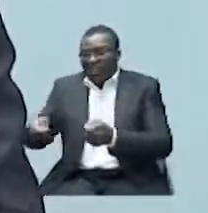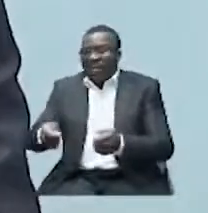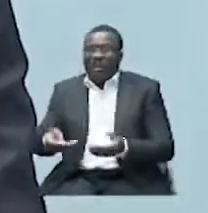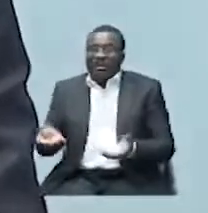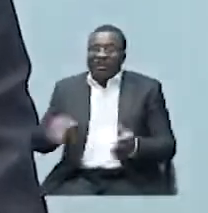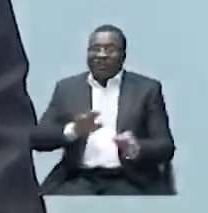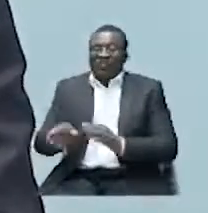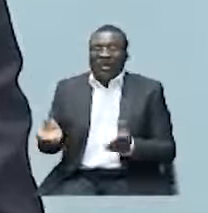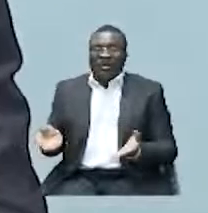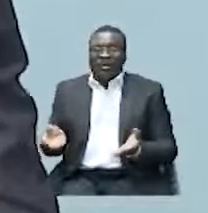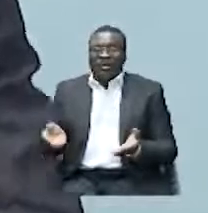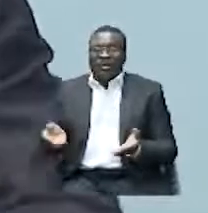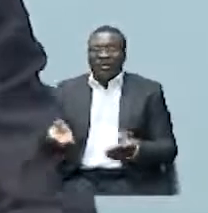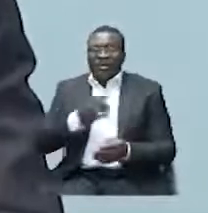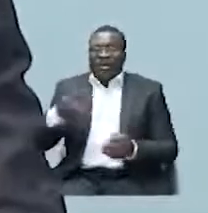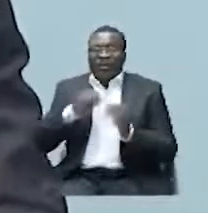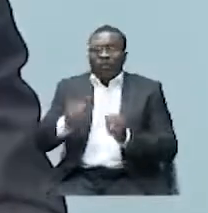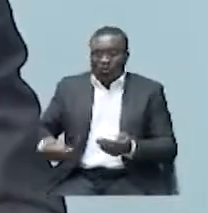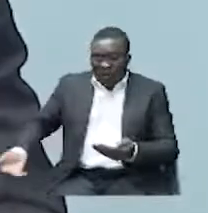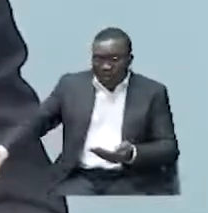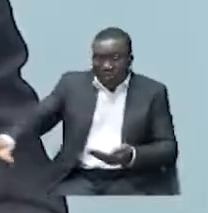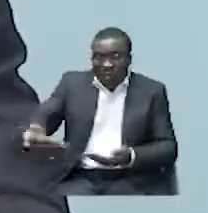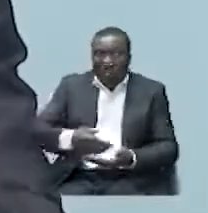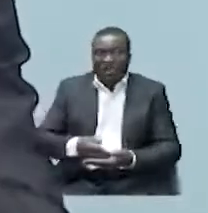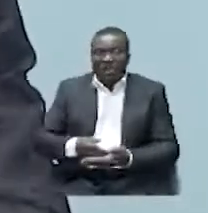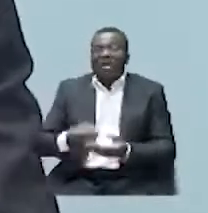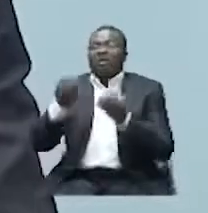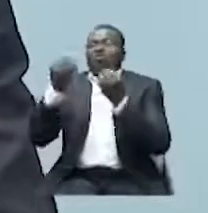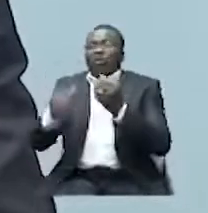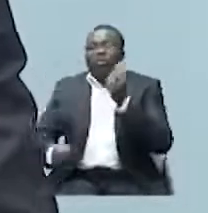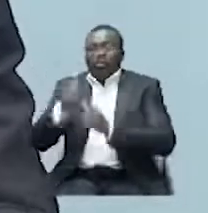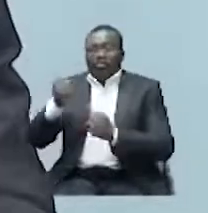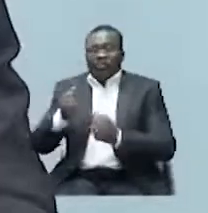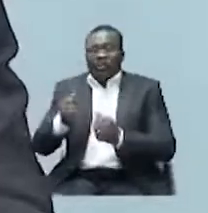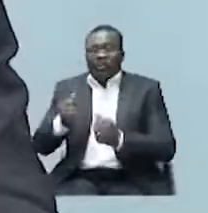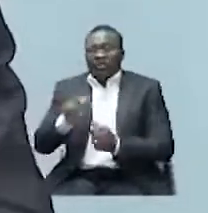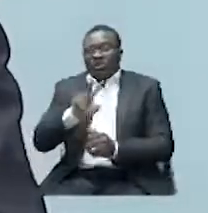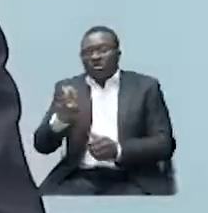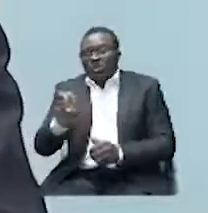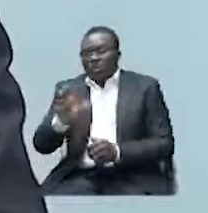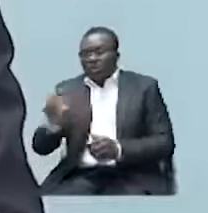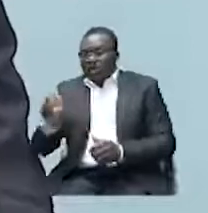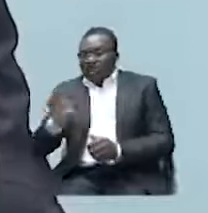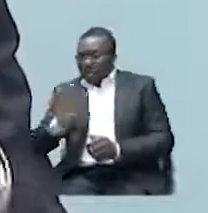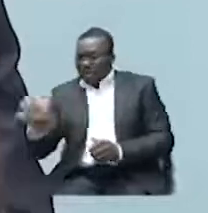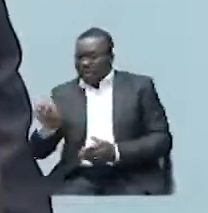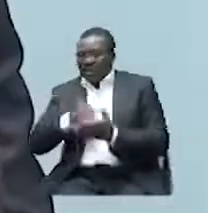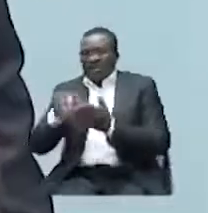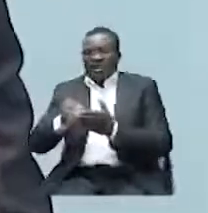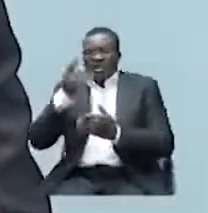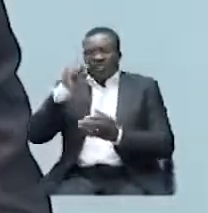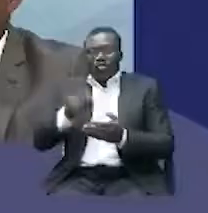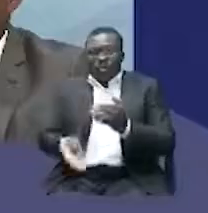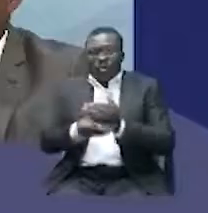régies. Et nous pouvons mobiliser beaucoup plus qu'on le fait aujourd'hui, 200, 300, 400 milliards, pour que notre budget